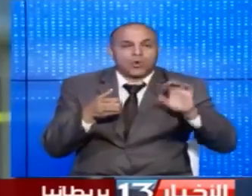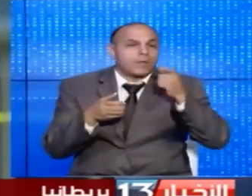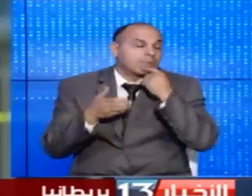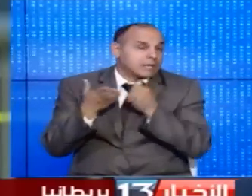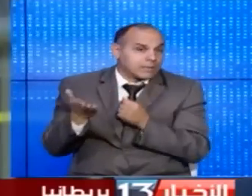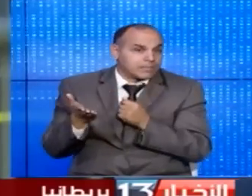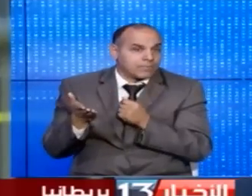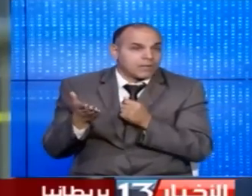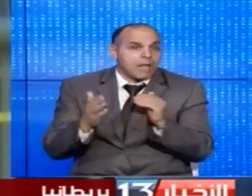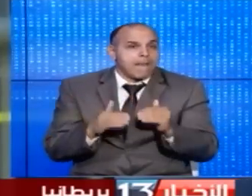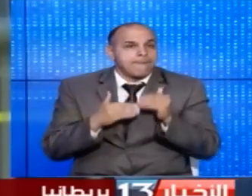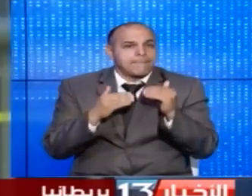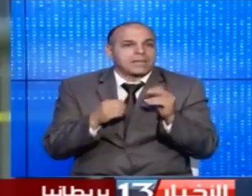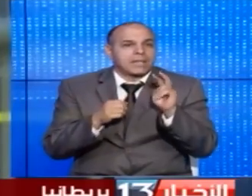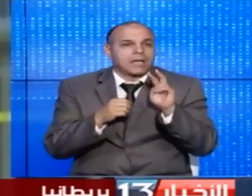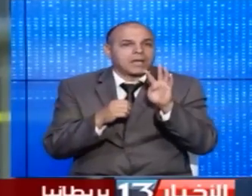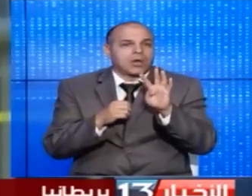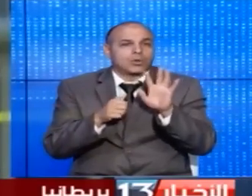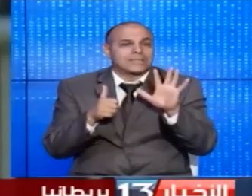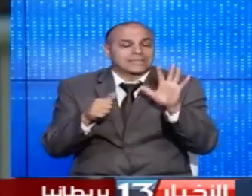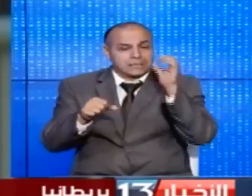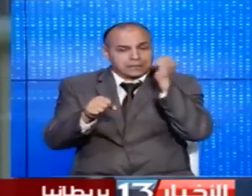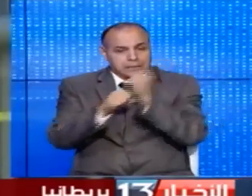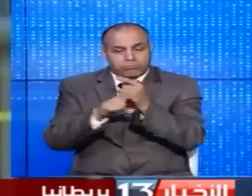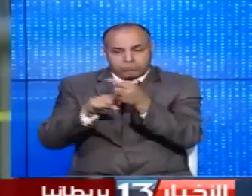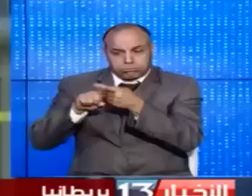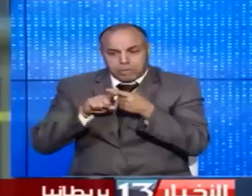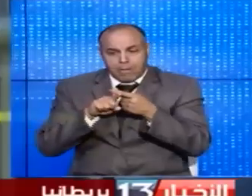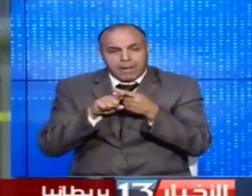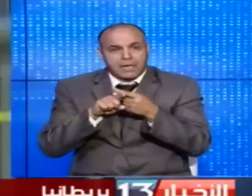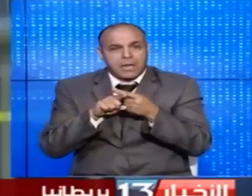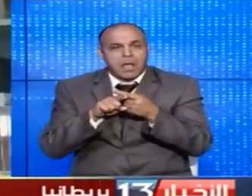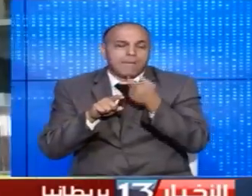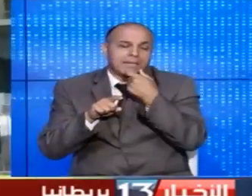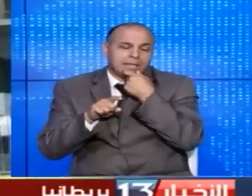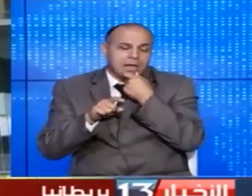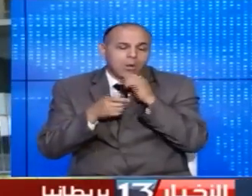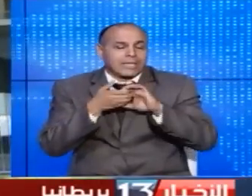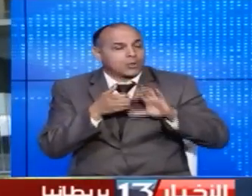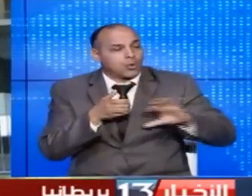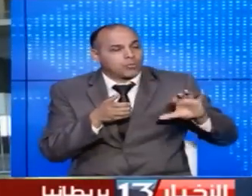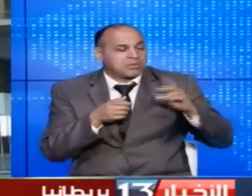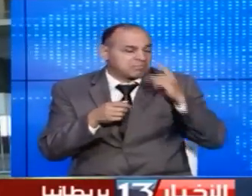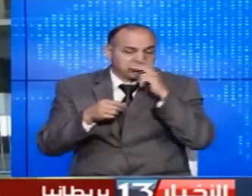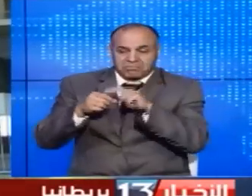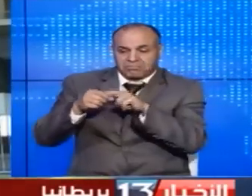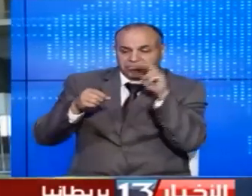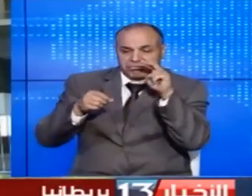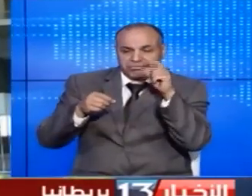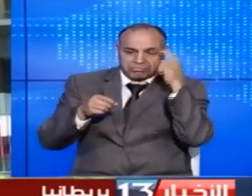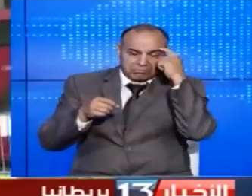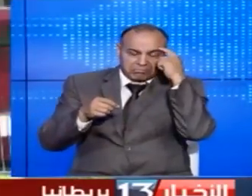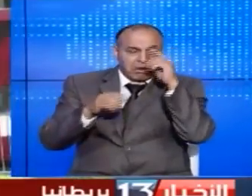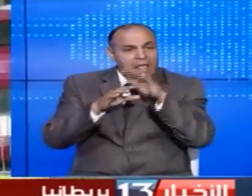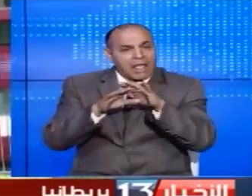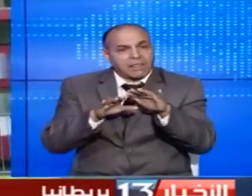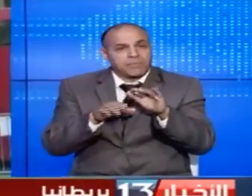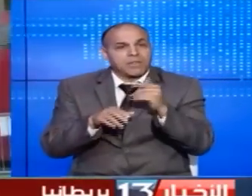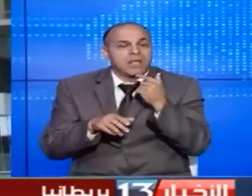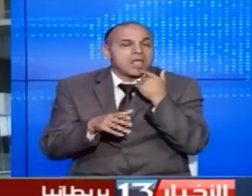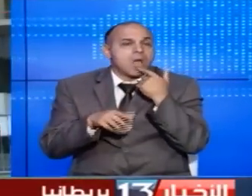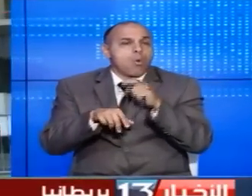الأوروبي بعد 46 عاما من الشراكة بين الجانبين، خروج يصفه المحللون بالهادئ في ظل